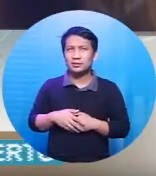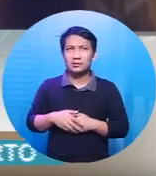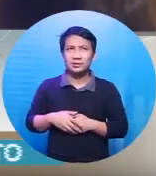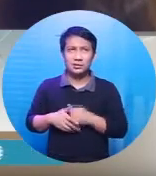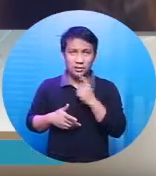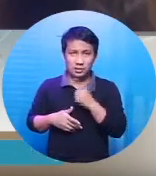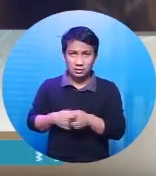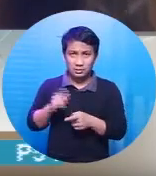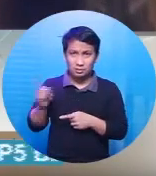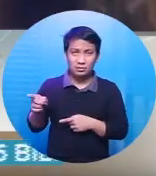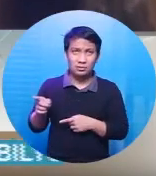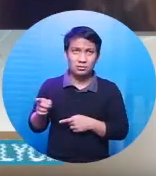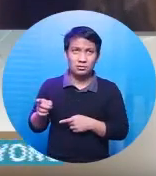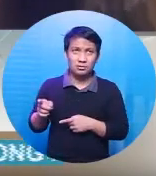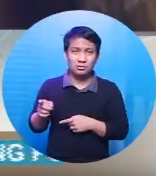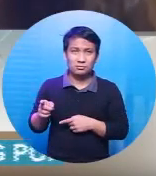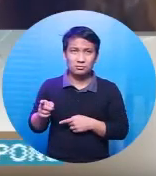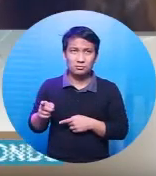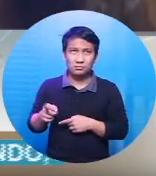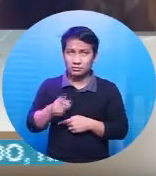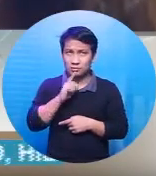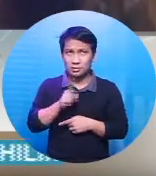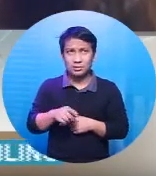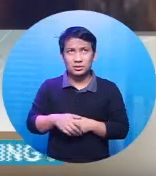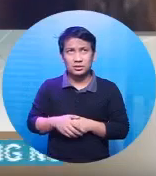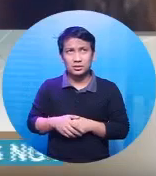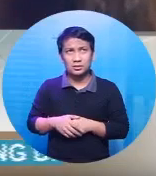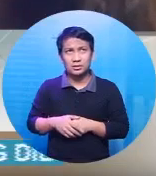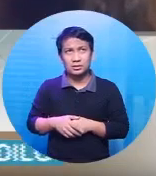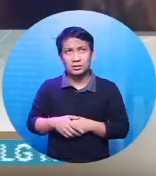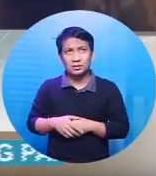Sigurado ka na, sorry mama,